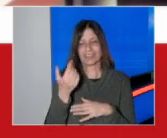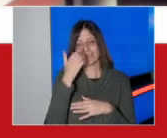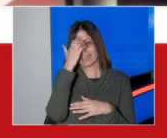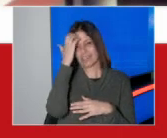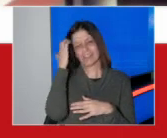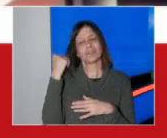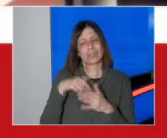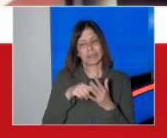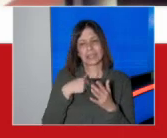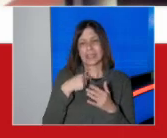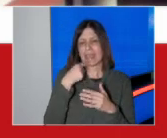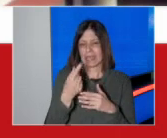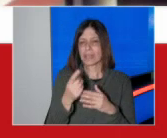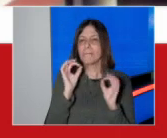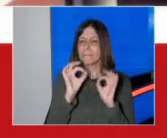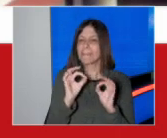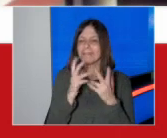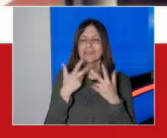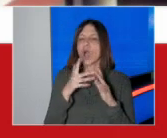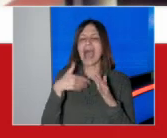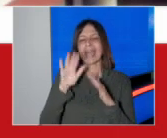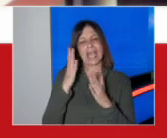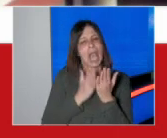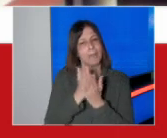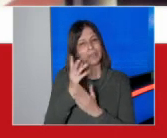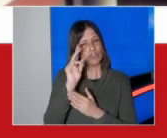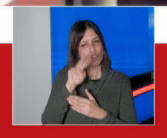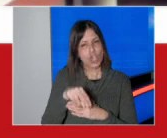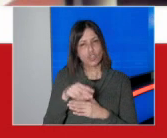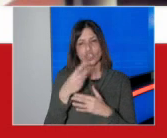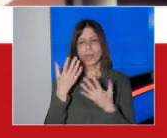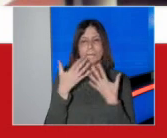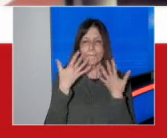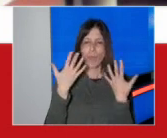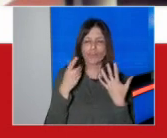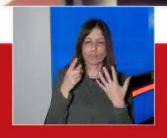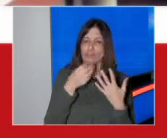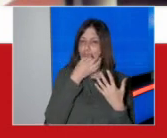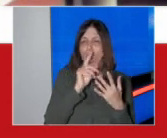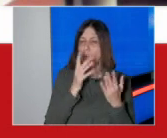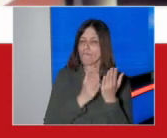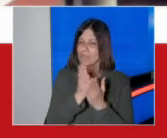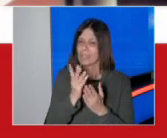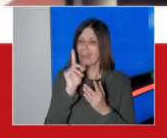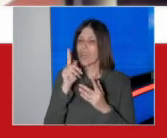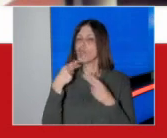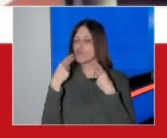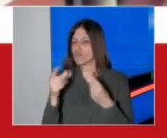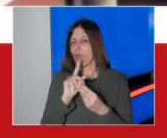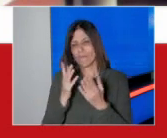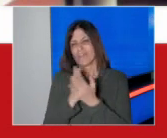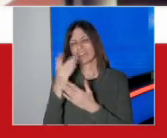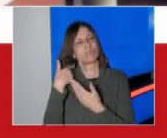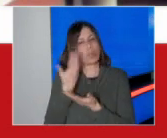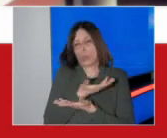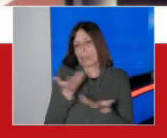ולכן אני אגיד לך, באמת, בצורה הכי אמיתית שיש. ברור שזאת תשובה, שאלה כביכול לא פרית, אבל התשובה שלי גם היא תהיה לא פרית, אני